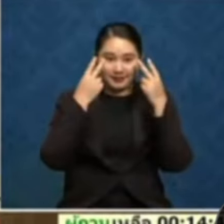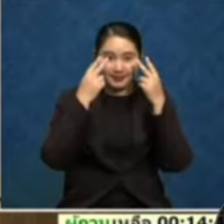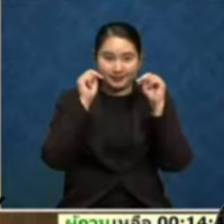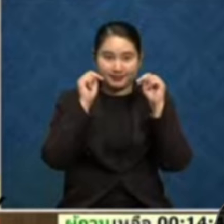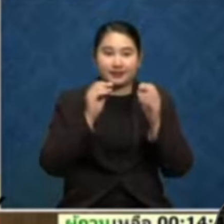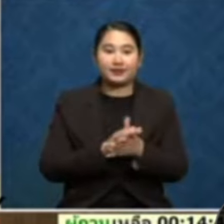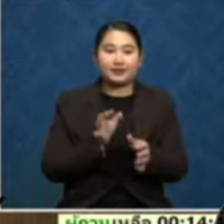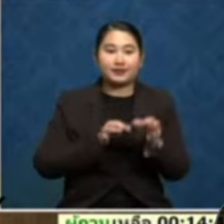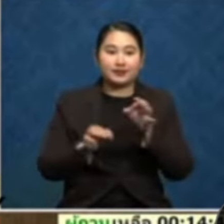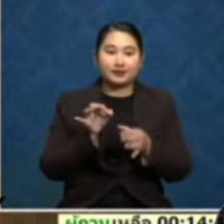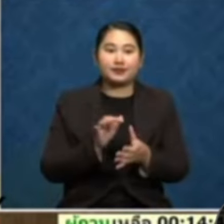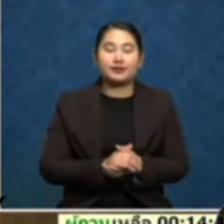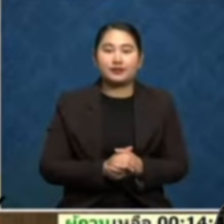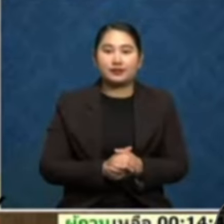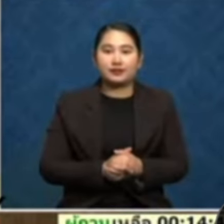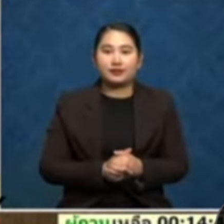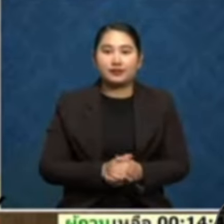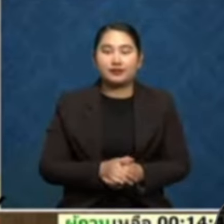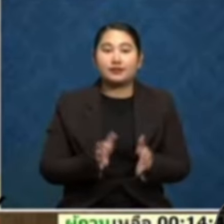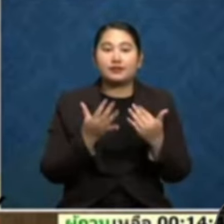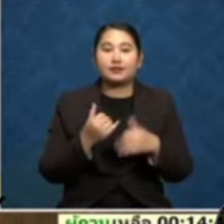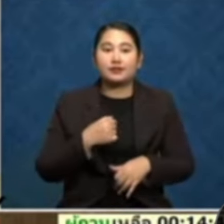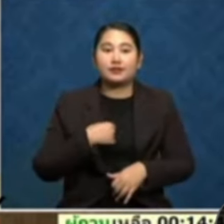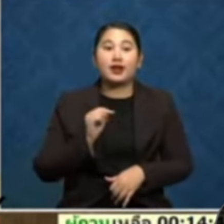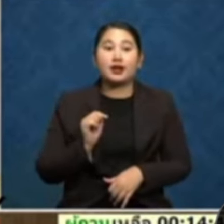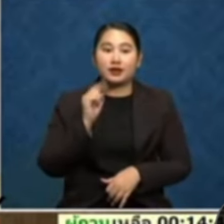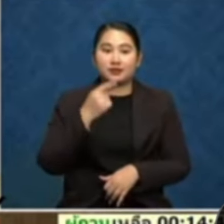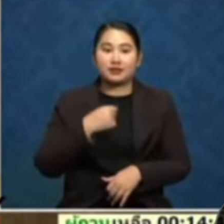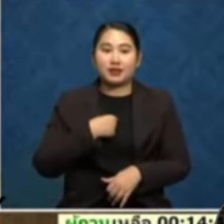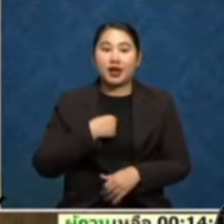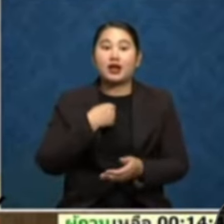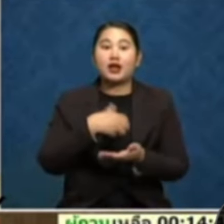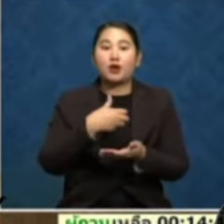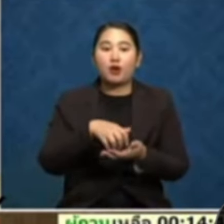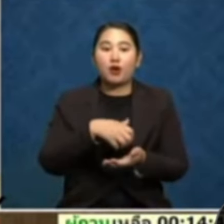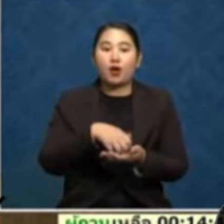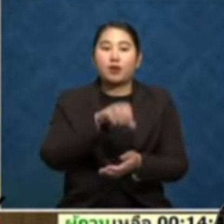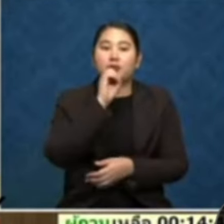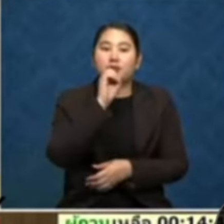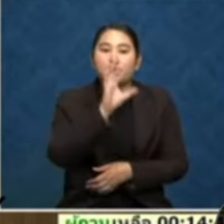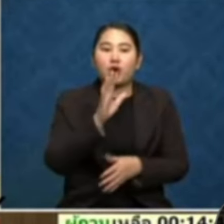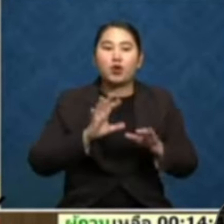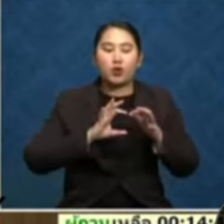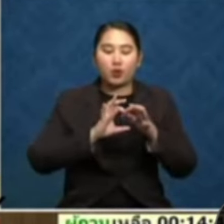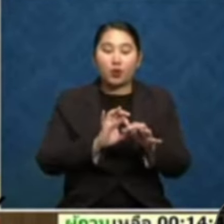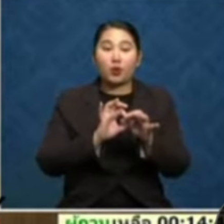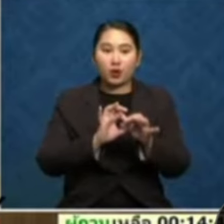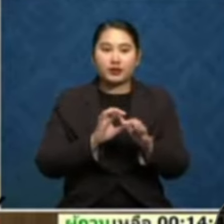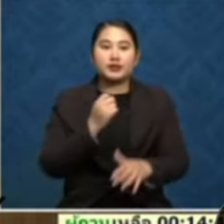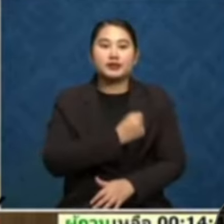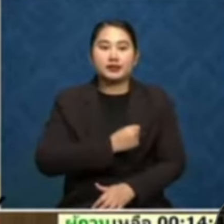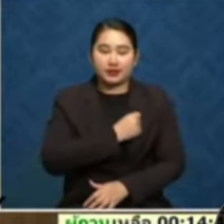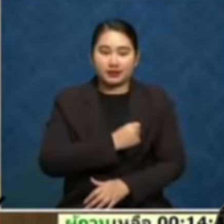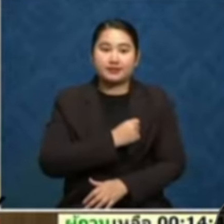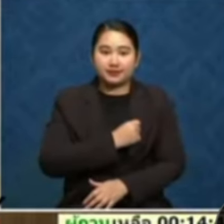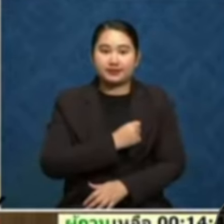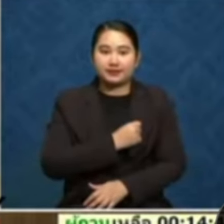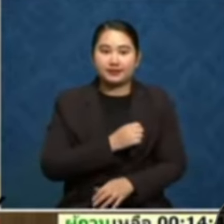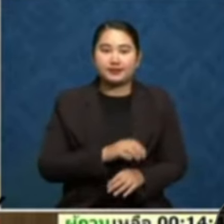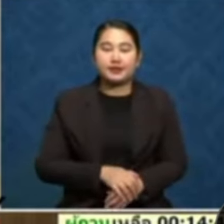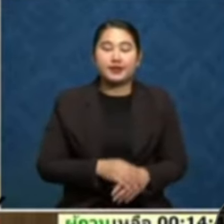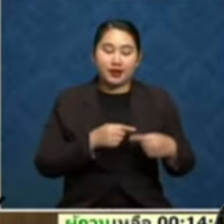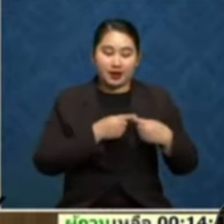รัฐมนตรีนะครับก่อนอื่นครับท่านประธานผมอยากส่งนะครับข้อความเพื่อแสดงความเป็นห่วงแสดงความเสียใจนะครับแล้ว